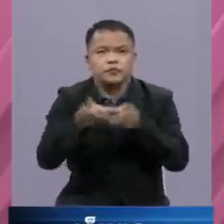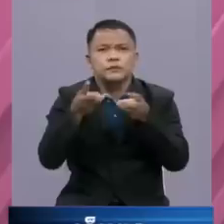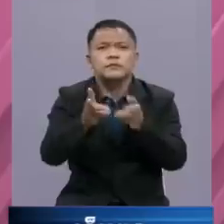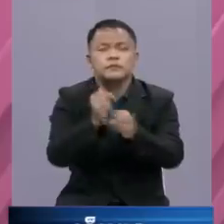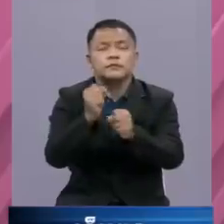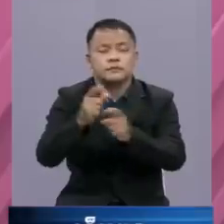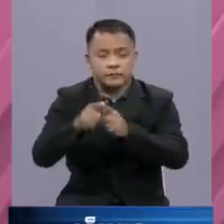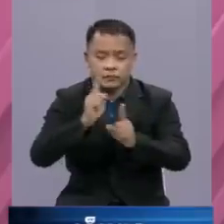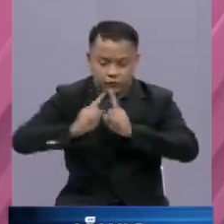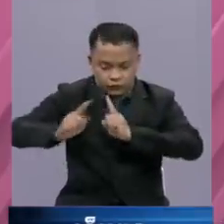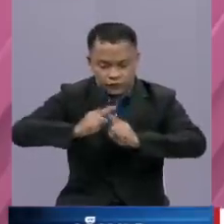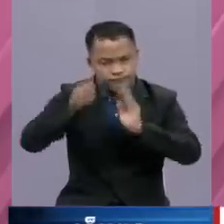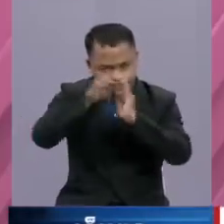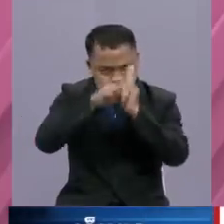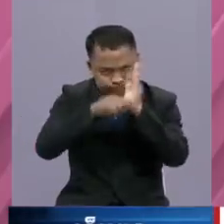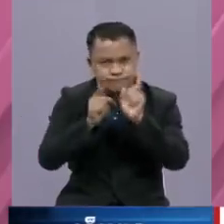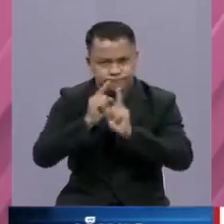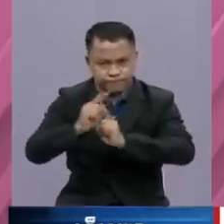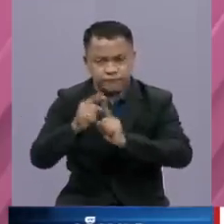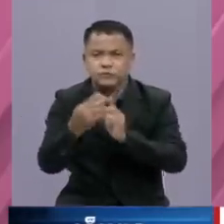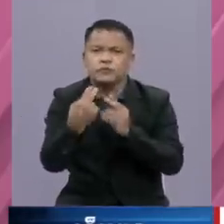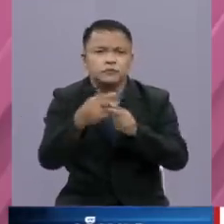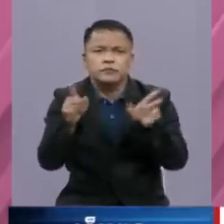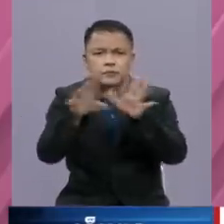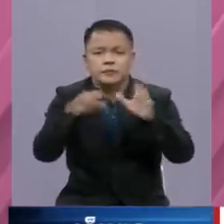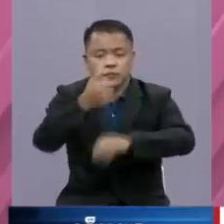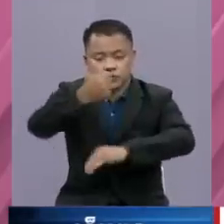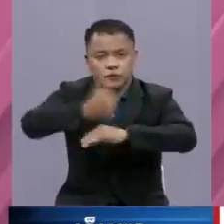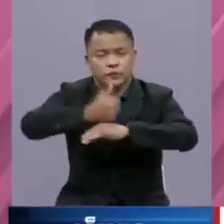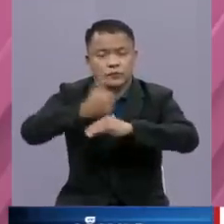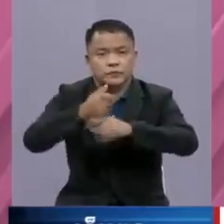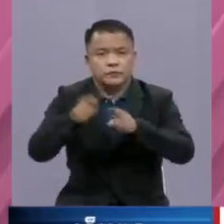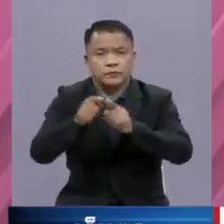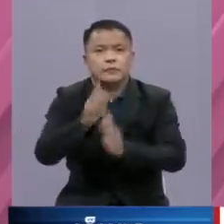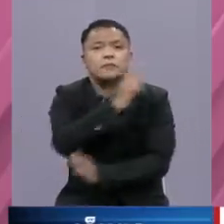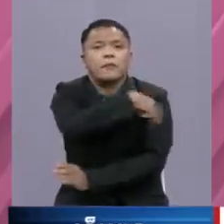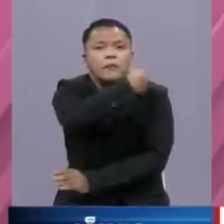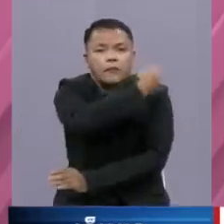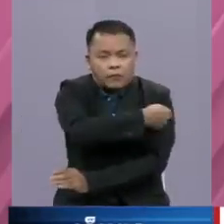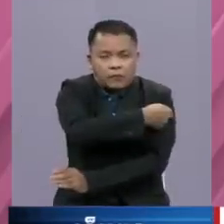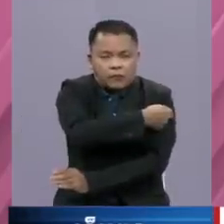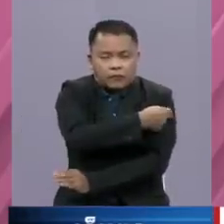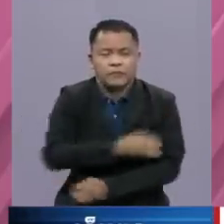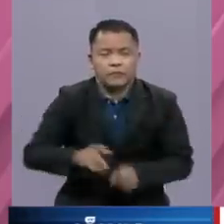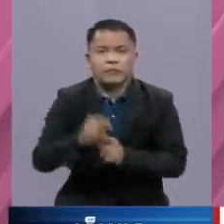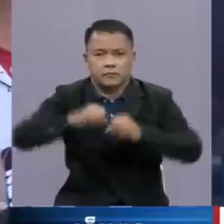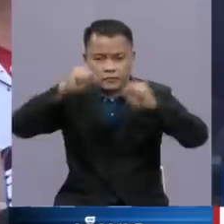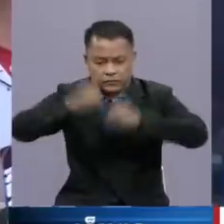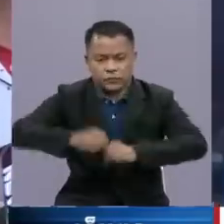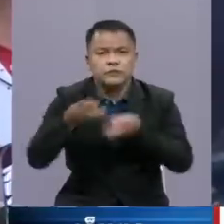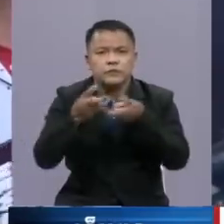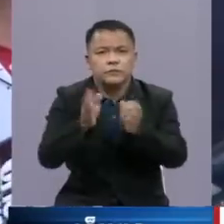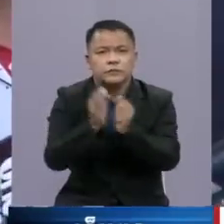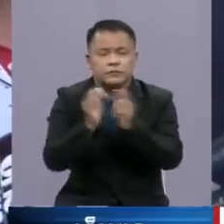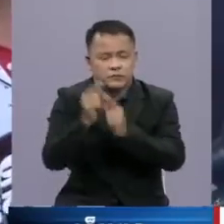ติเนี่ยจะต้องพูดคุยรายละเอียดกันก่อนเช่นเดียวกับตัวหัวหน้าพรรคด้วยคุณหมอชลน่านสีแก้วก็ออกมายืนยันในหลักการ